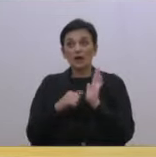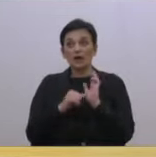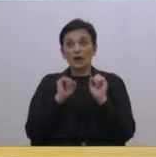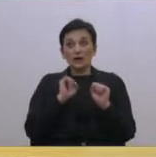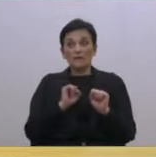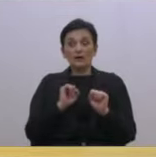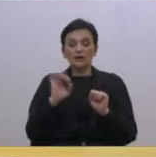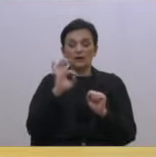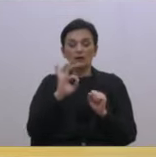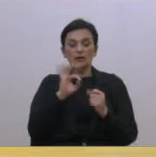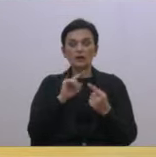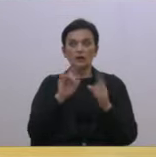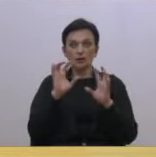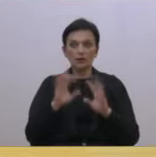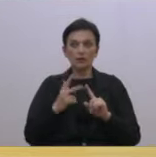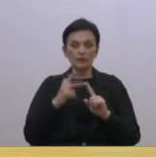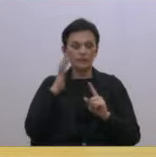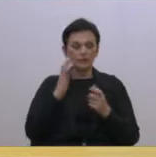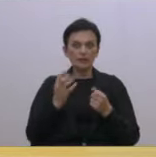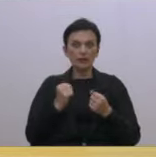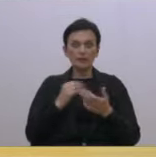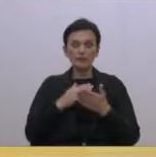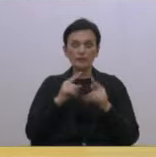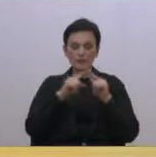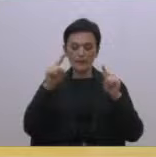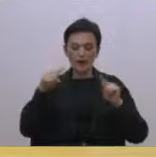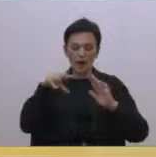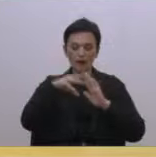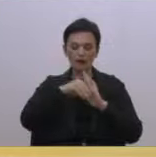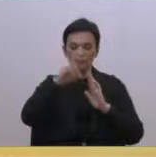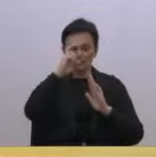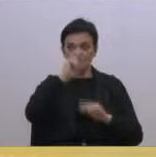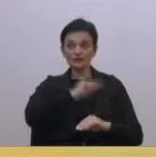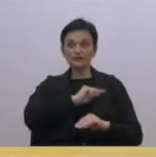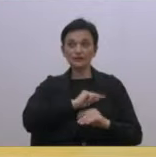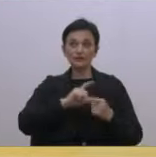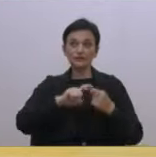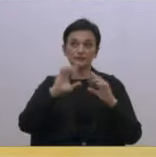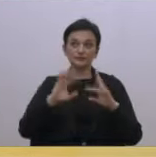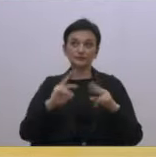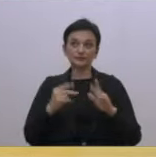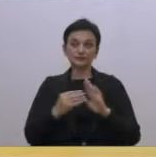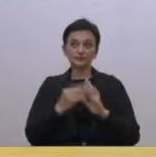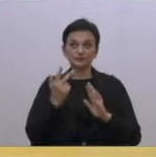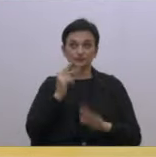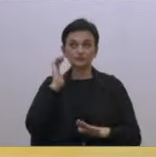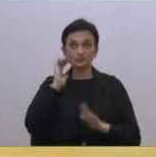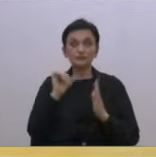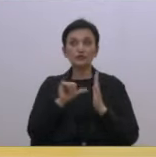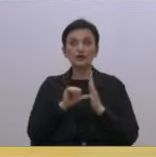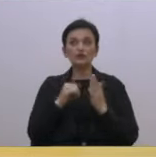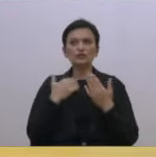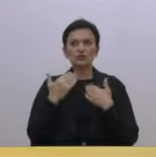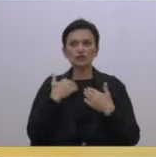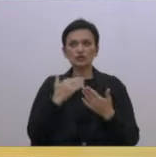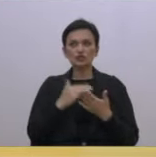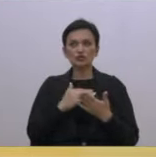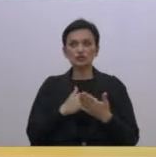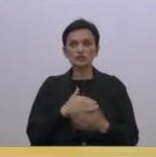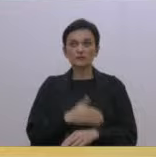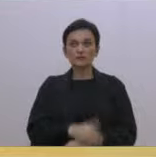სამოცდათექვსმეტი მომხრე ნულ წინააღმდეგ კანონ მესამე მოსმენით მიღებული. ამავე პაკეტში საჯარო სამსახურის შესავალ კანონშრომა მესამე მოსმენით თხოვ ჩართოთ კენჭისყრის რეჟიმში.